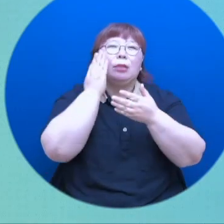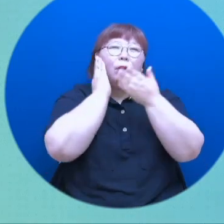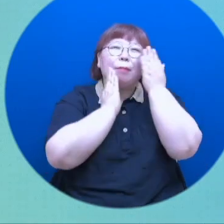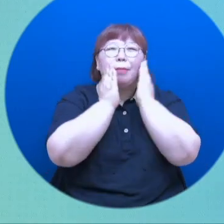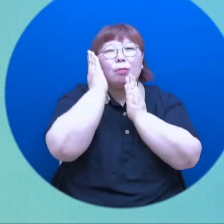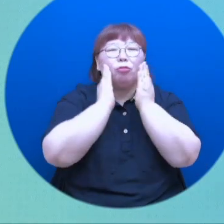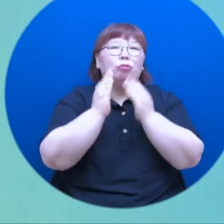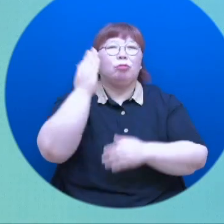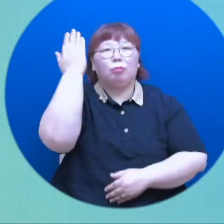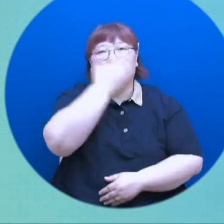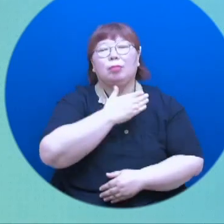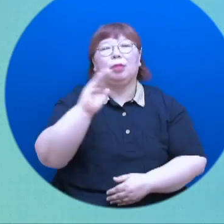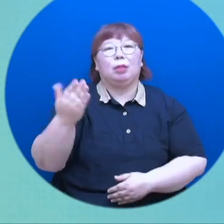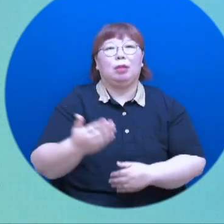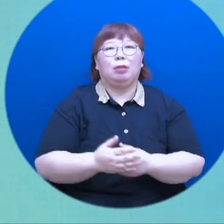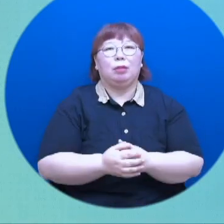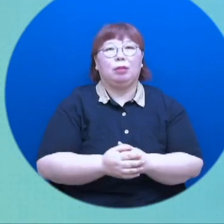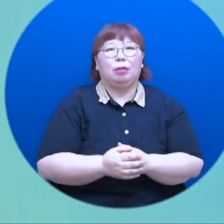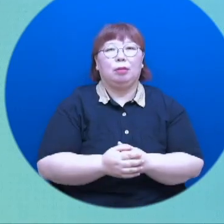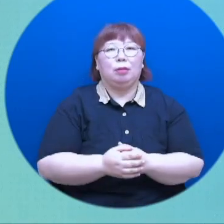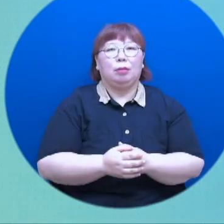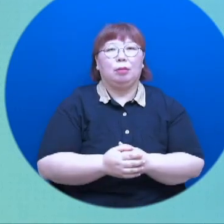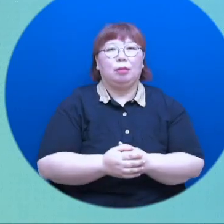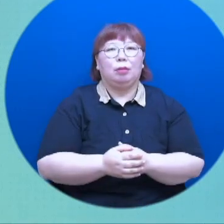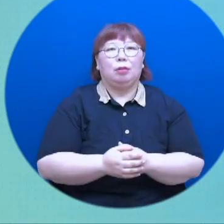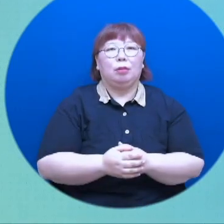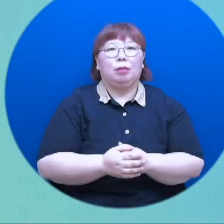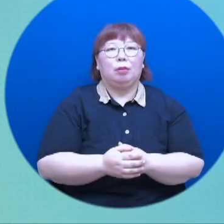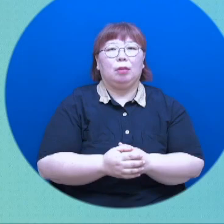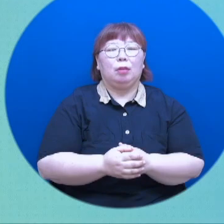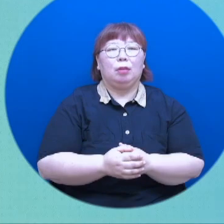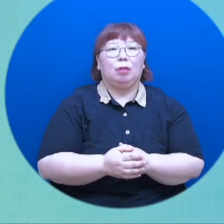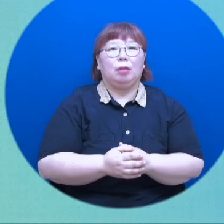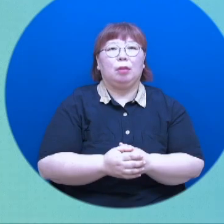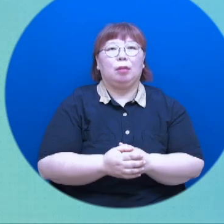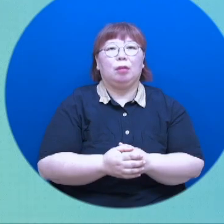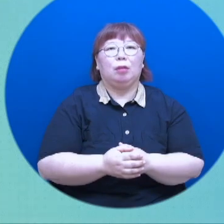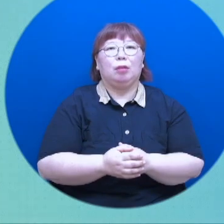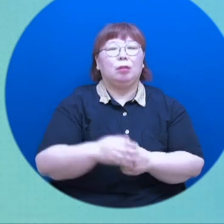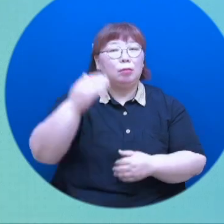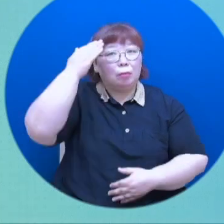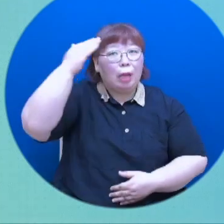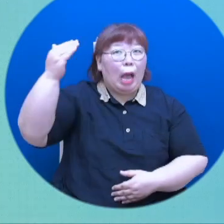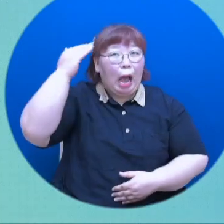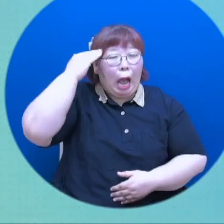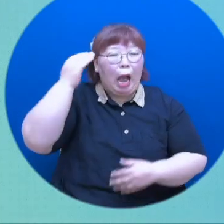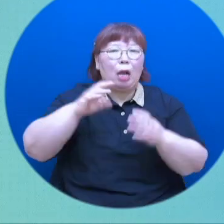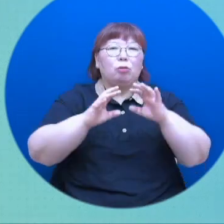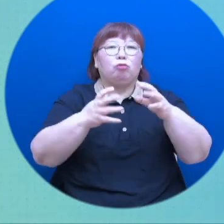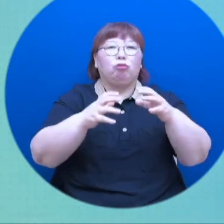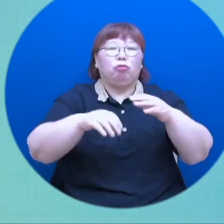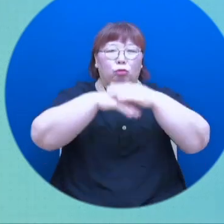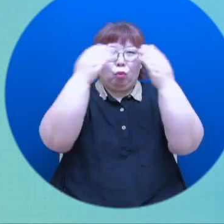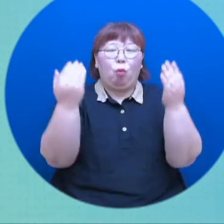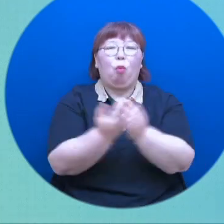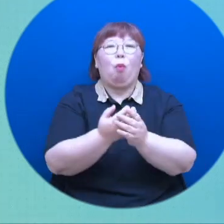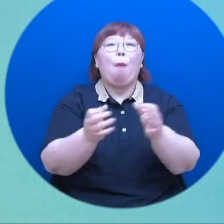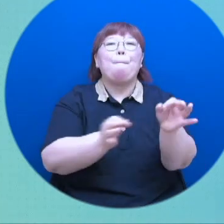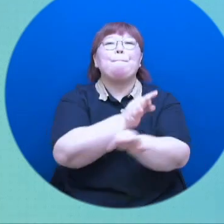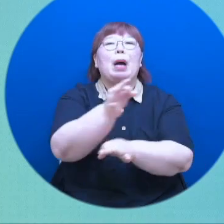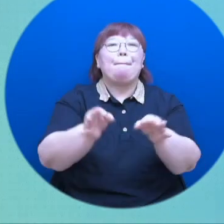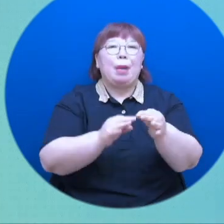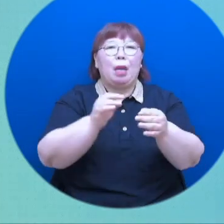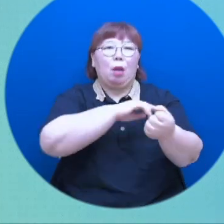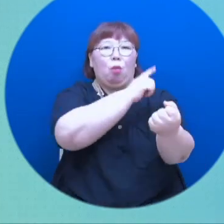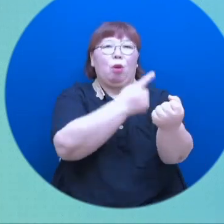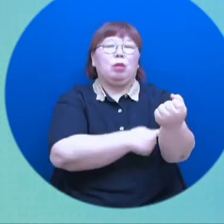나는 거예요. 그리고 나니요, 바로 이분에게 한국 총판권을 다 준 거예요.